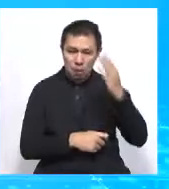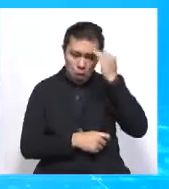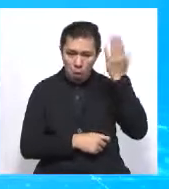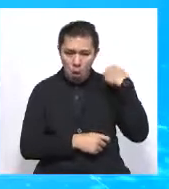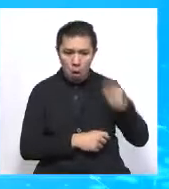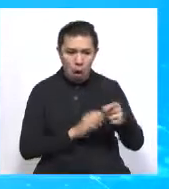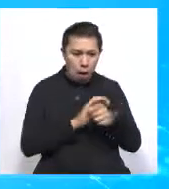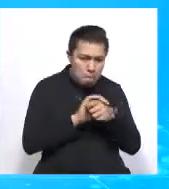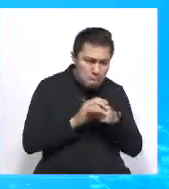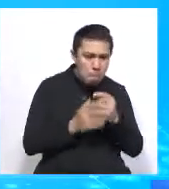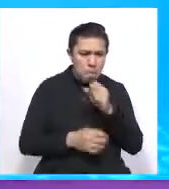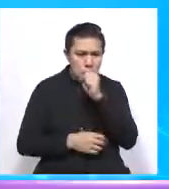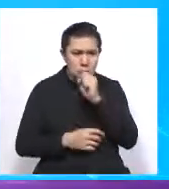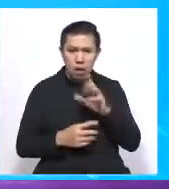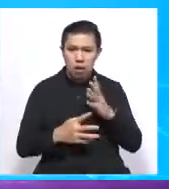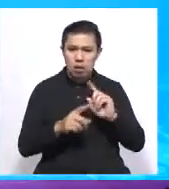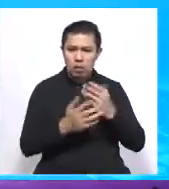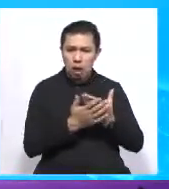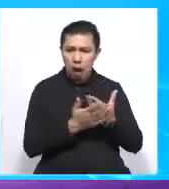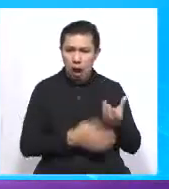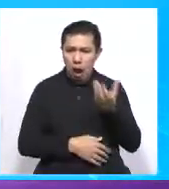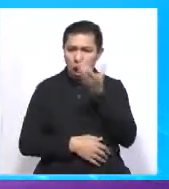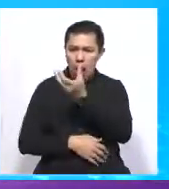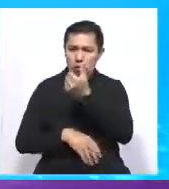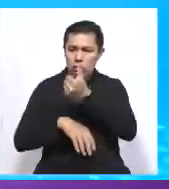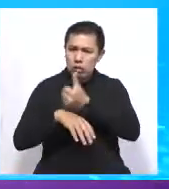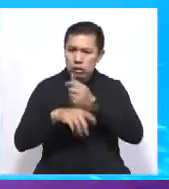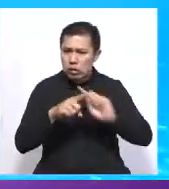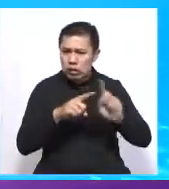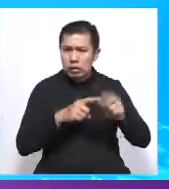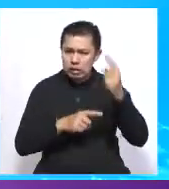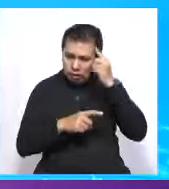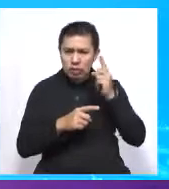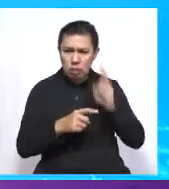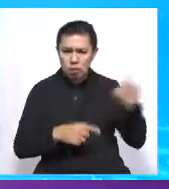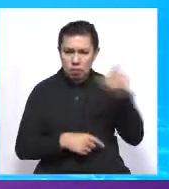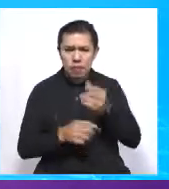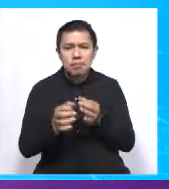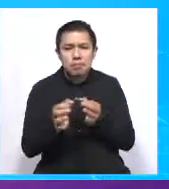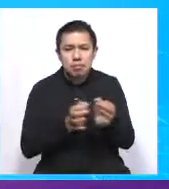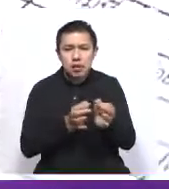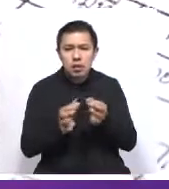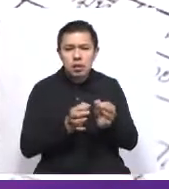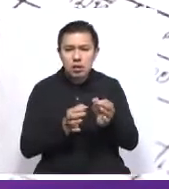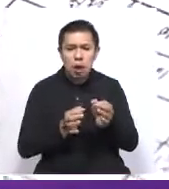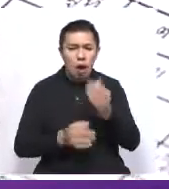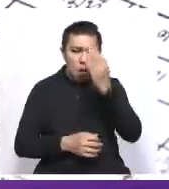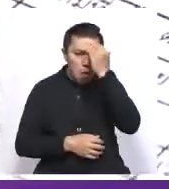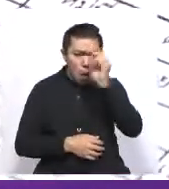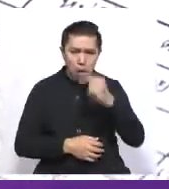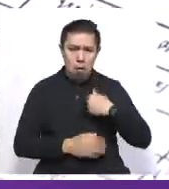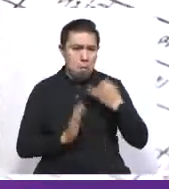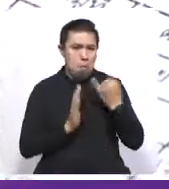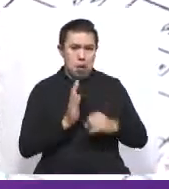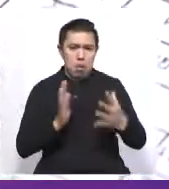ถูกทักซอดแล้วก็อ้างว่ามีการส่งเงินให้กับผู้บริหารค่ะจึงต้องมีการชี้แจงข้อกล่าวหาด้วยตัวเองให้ได้ว่า